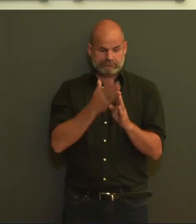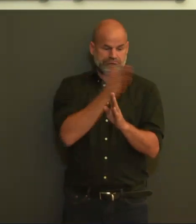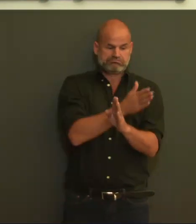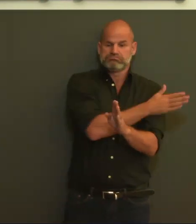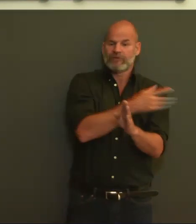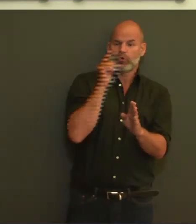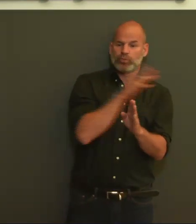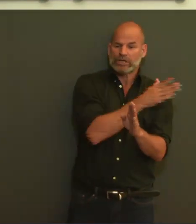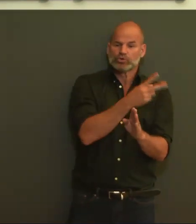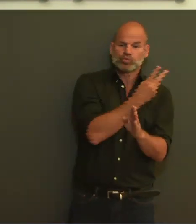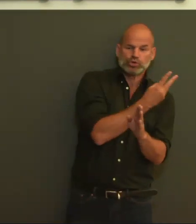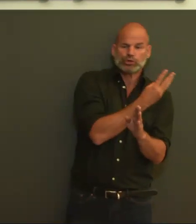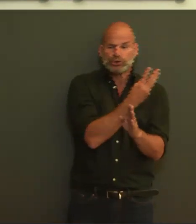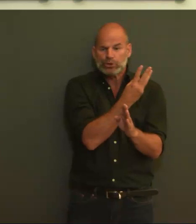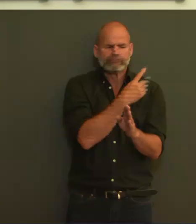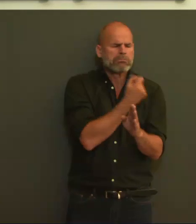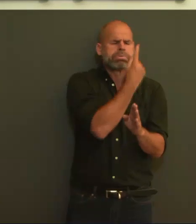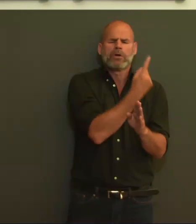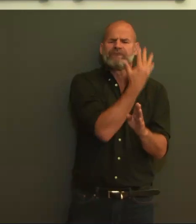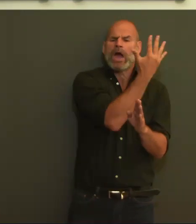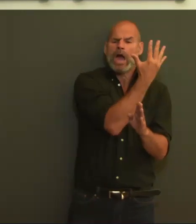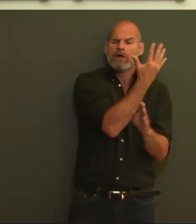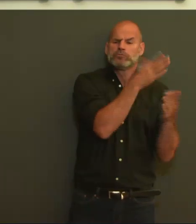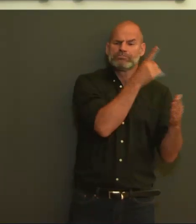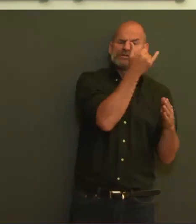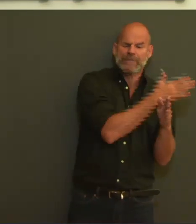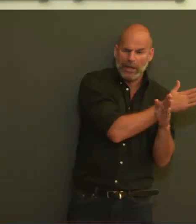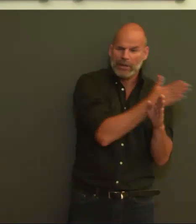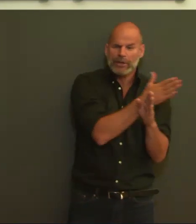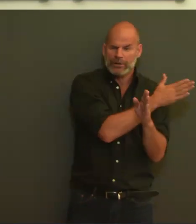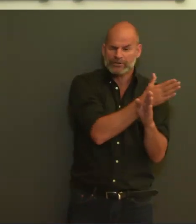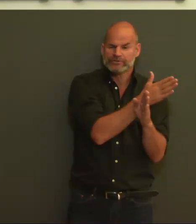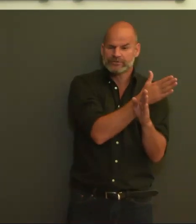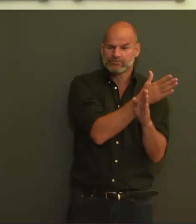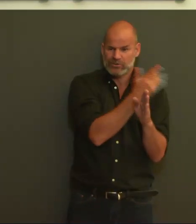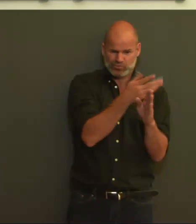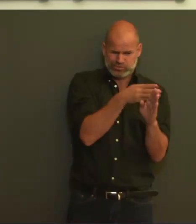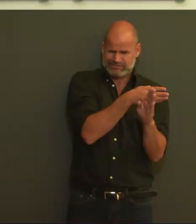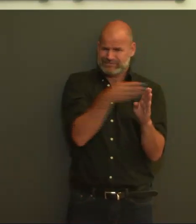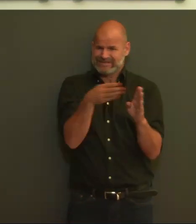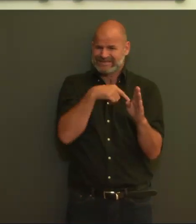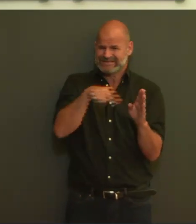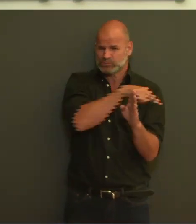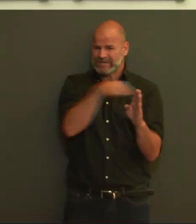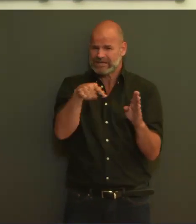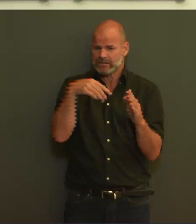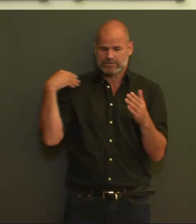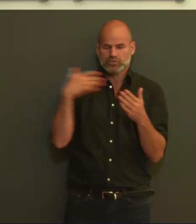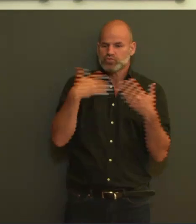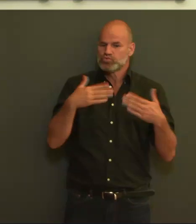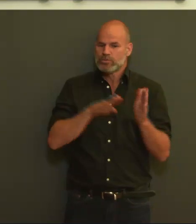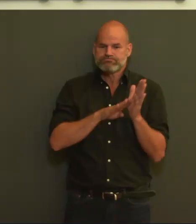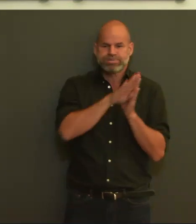overlijdens per dag. Maar sinds het begin van deze week is er een sterke toename, met name 11 overlijdens op